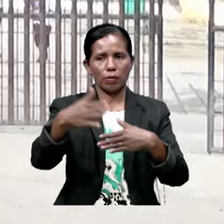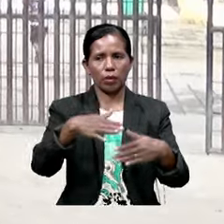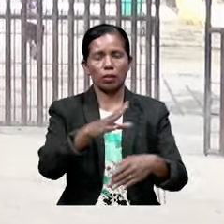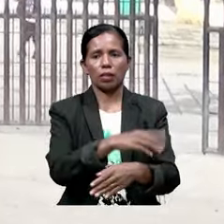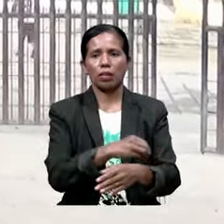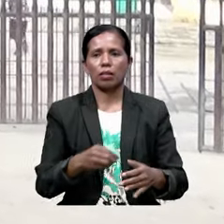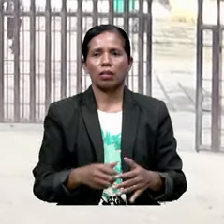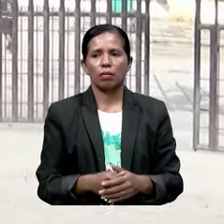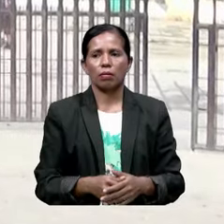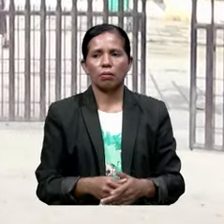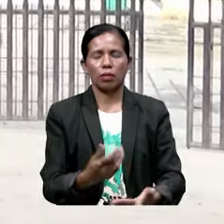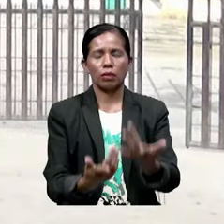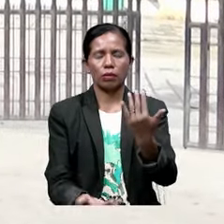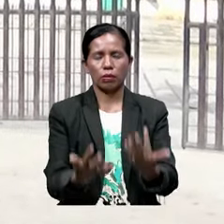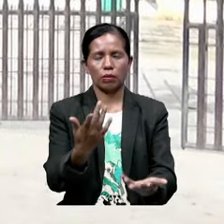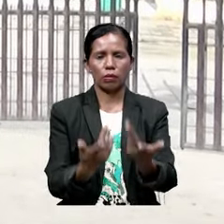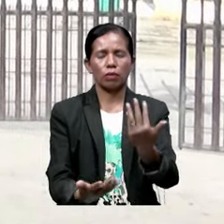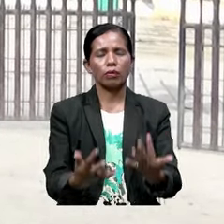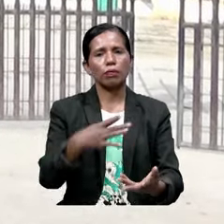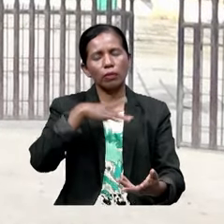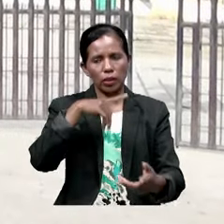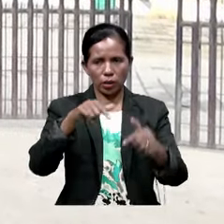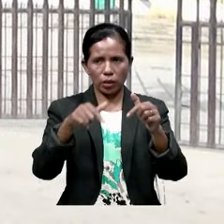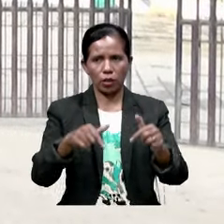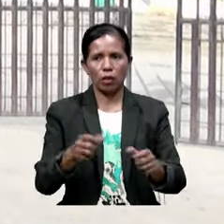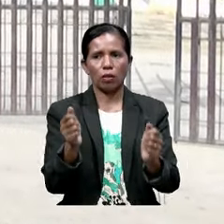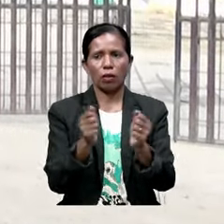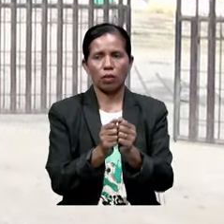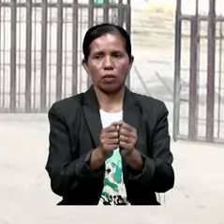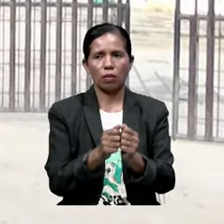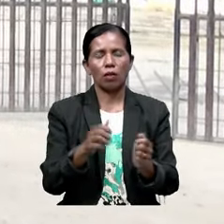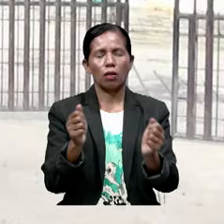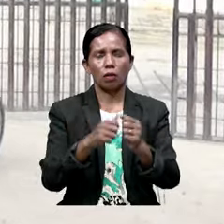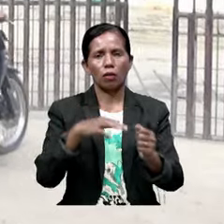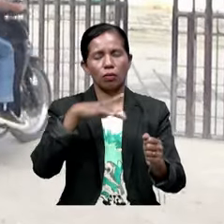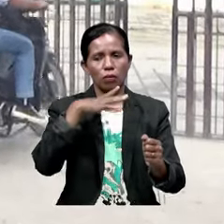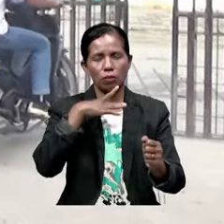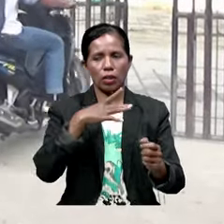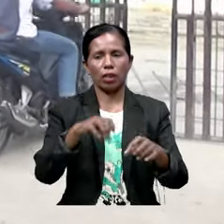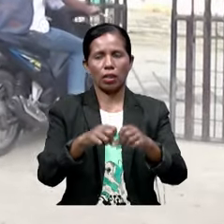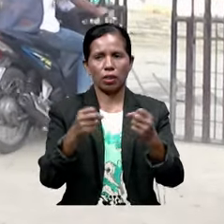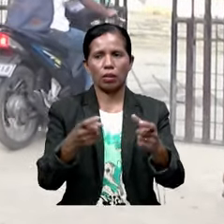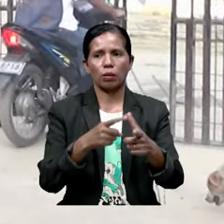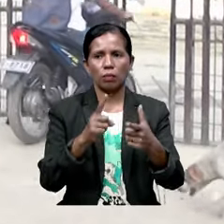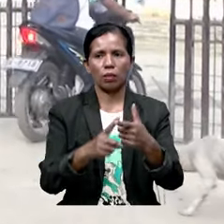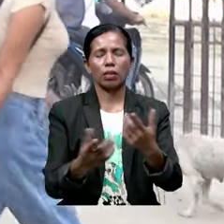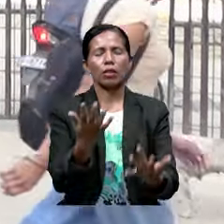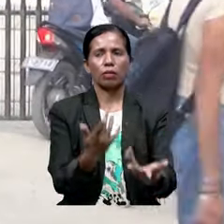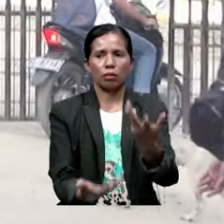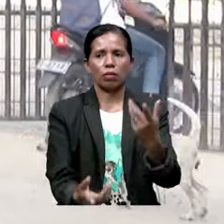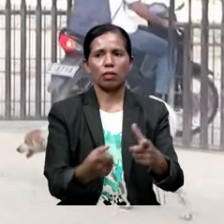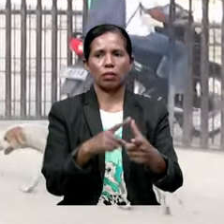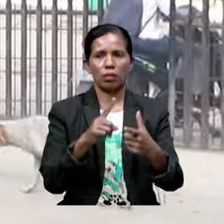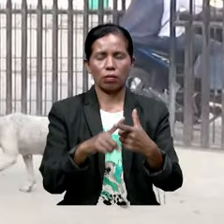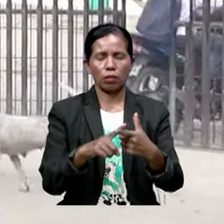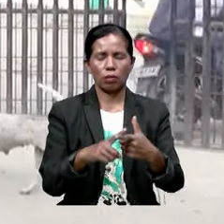maka mai sunu lisu idane ho lisu nebe maka doro kona depois ya sir sunutan entau ni